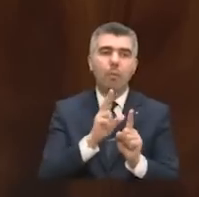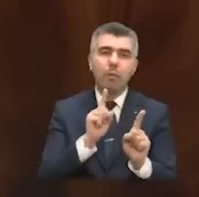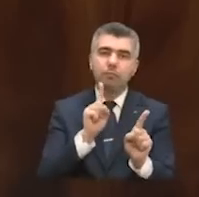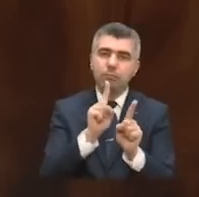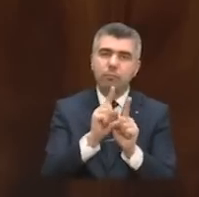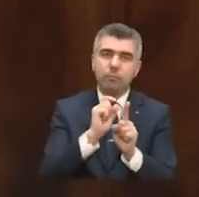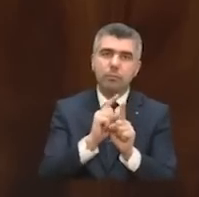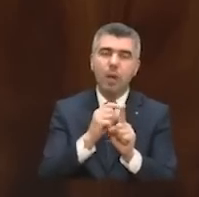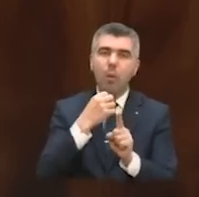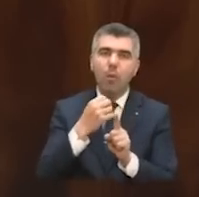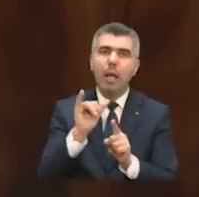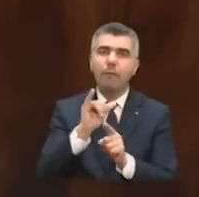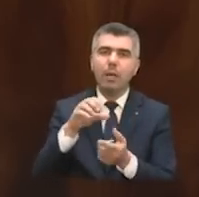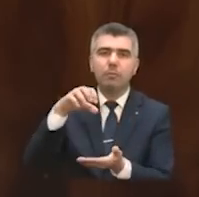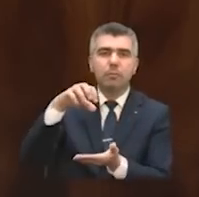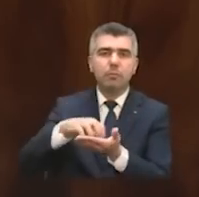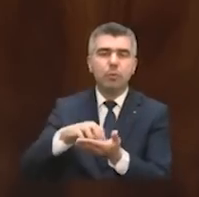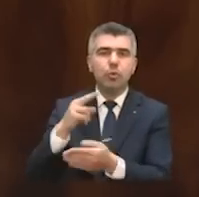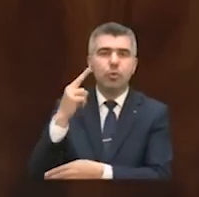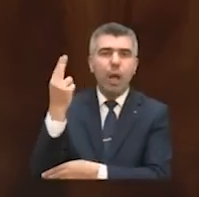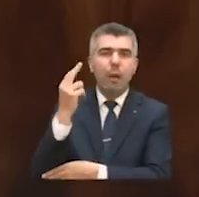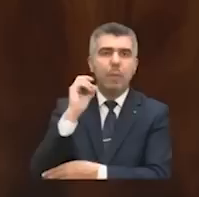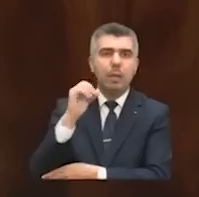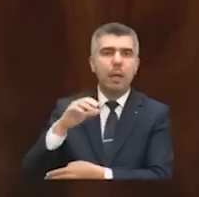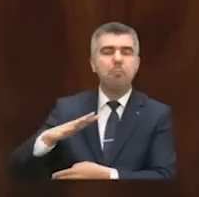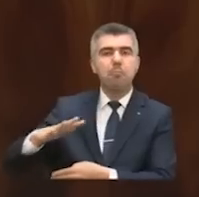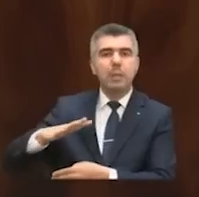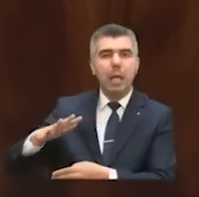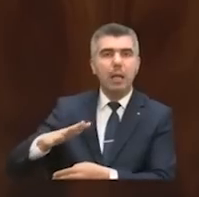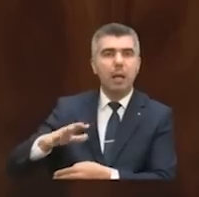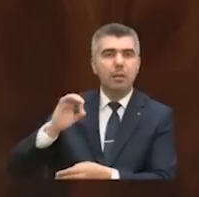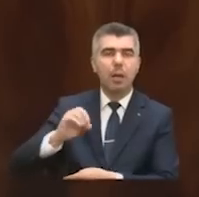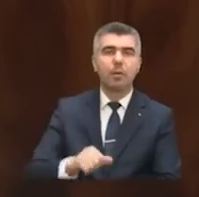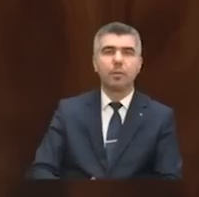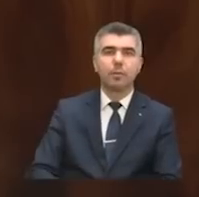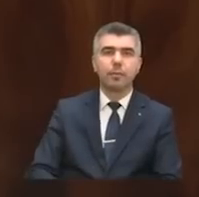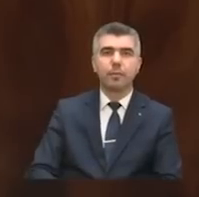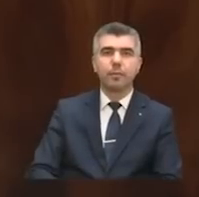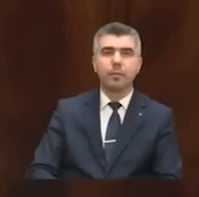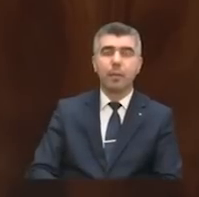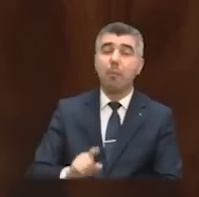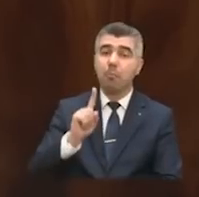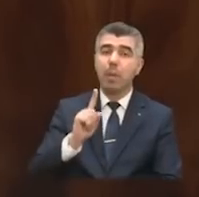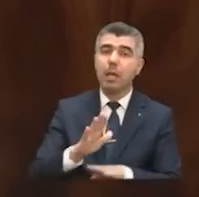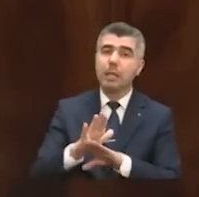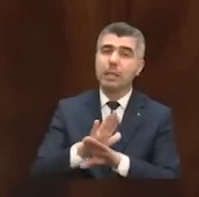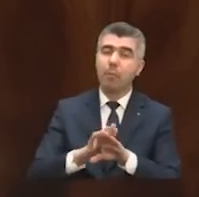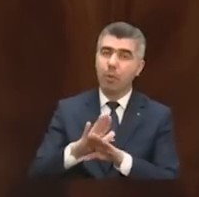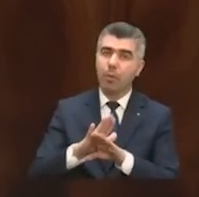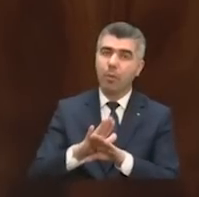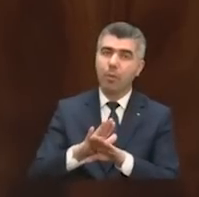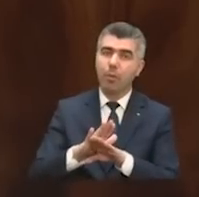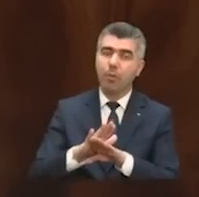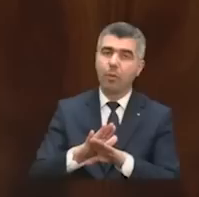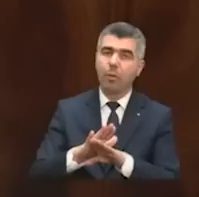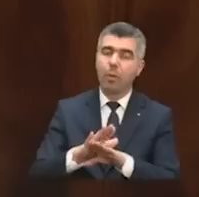وتقول بصوت عالي فينا هي النواة الجامعية ديال هذه المدينة ولا هذه الأخرى. ولكن اسمحوا لي،